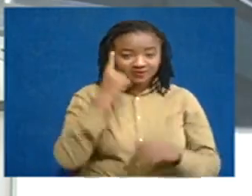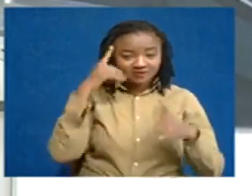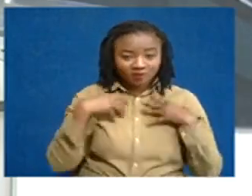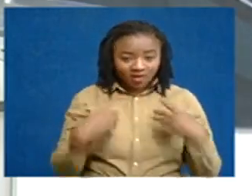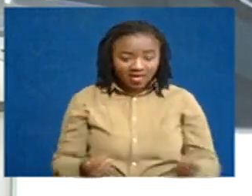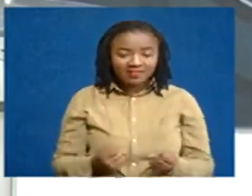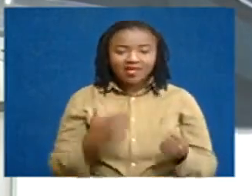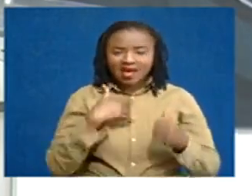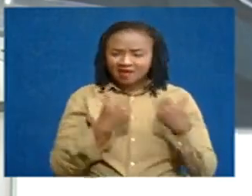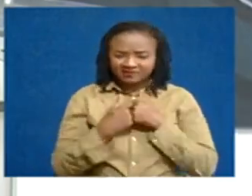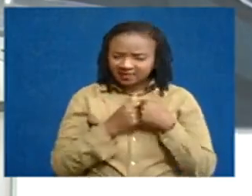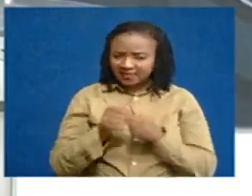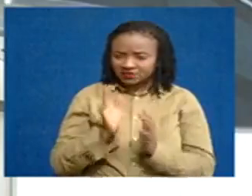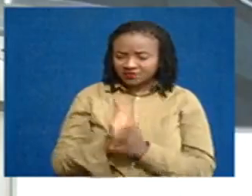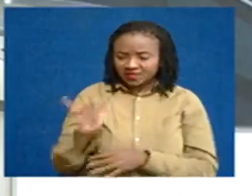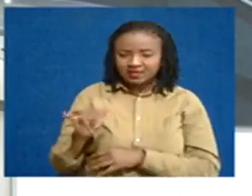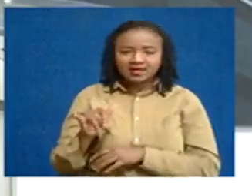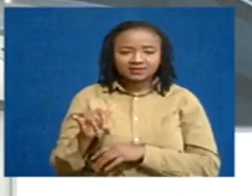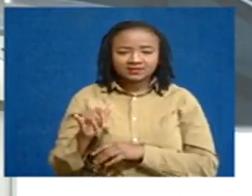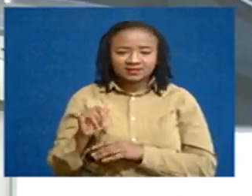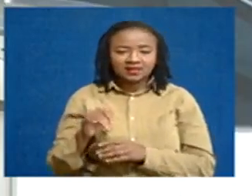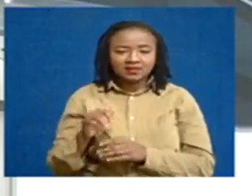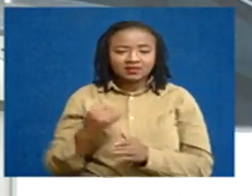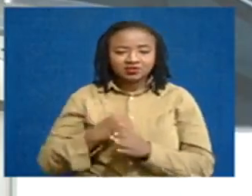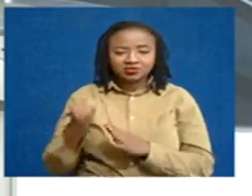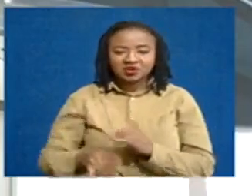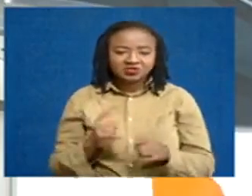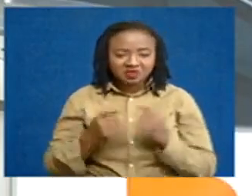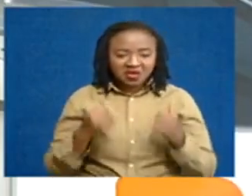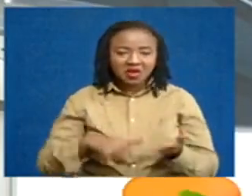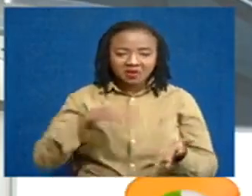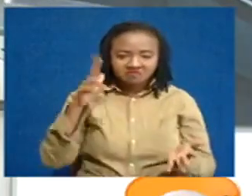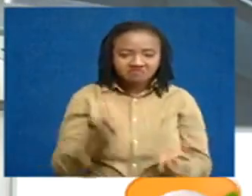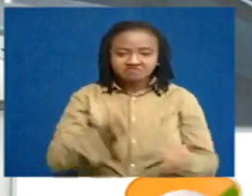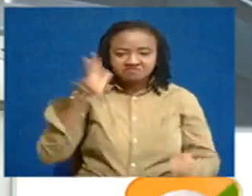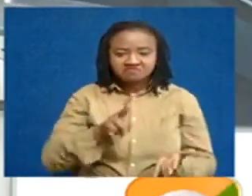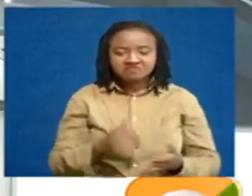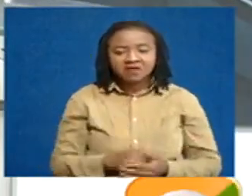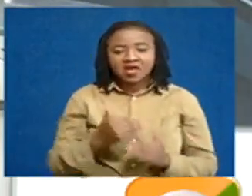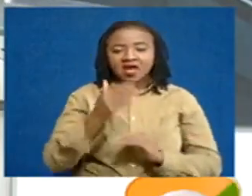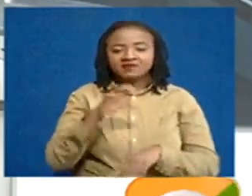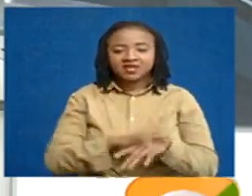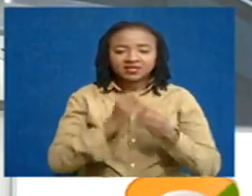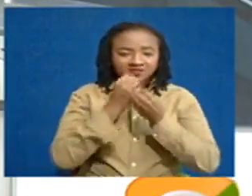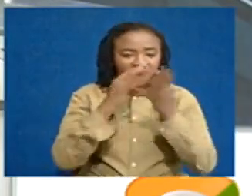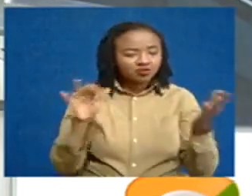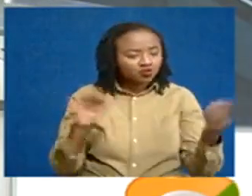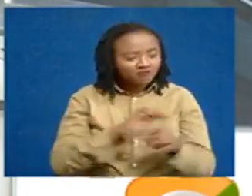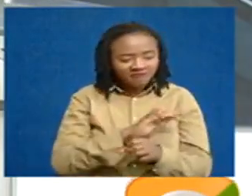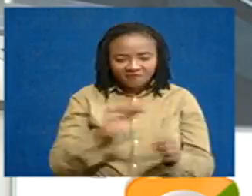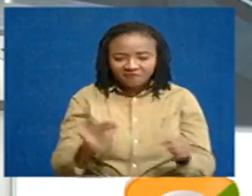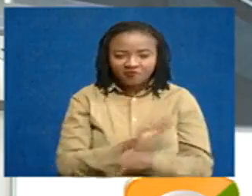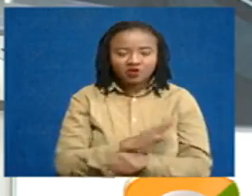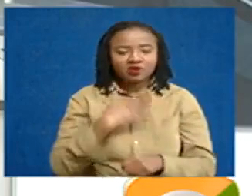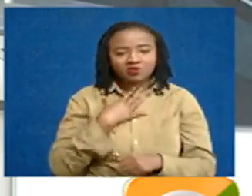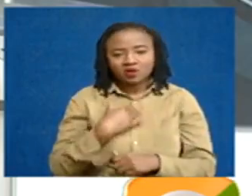tashwishi kuhusiana na bima hiyo hapo awali ikiidhinisha utekelezwaji wake baada ya kupata majibu kuhusiana na masuala yote